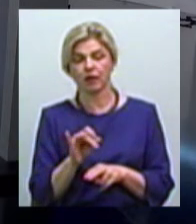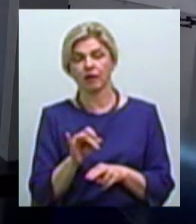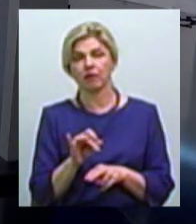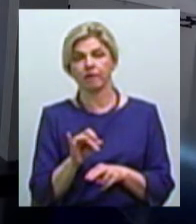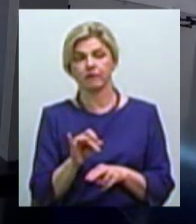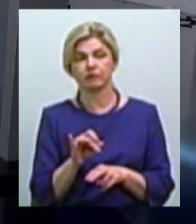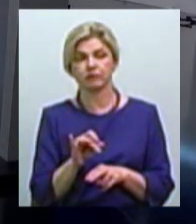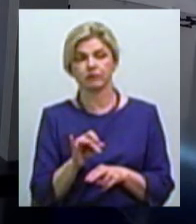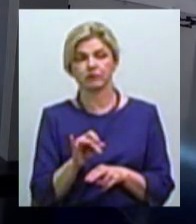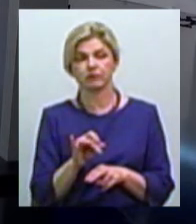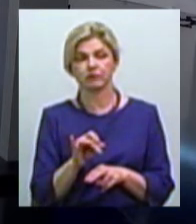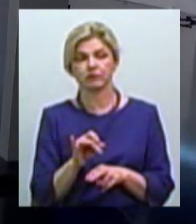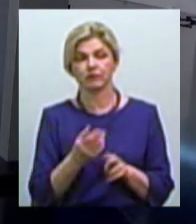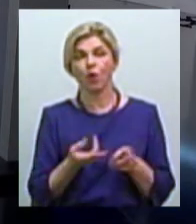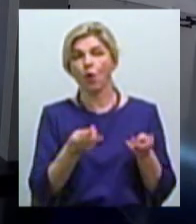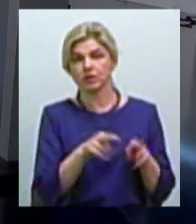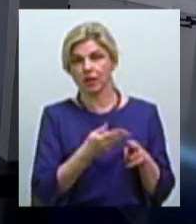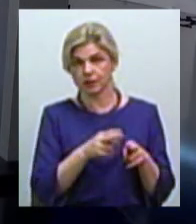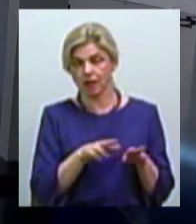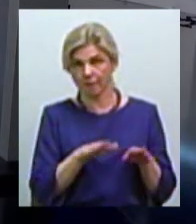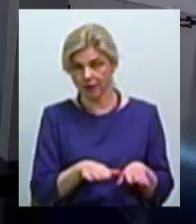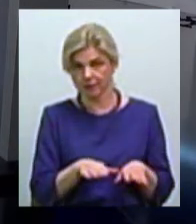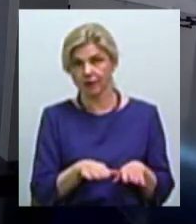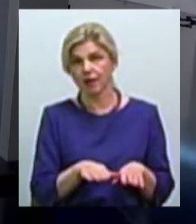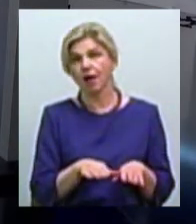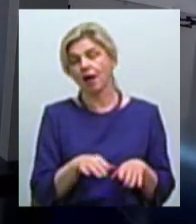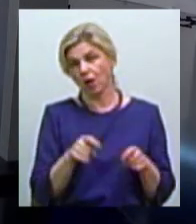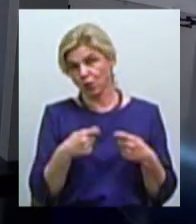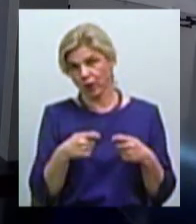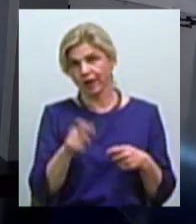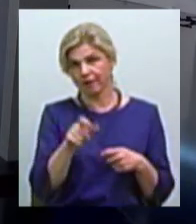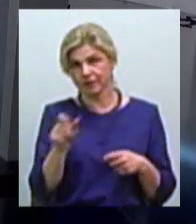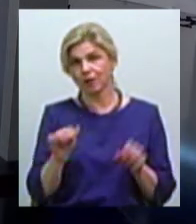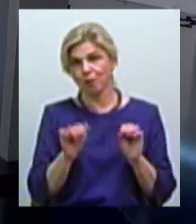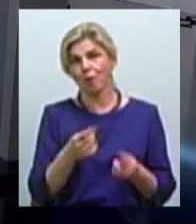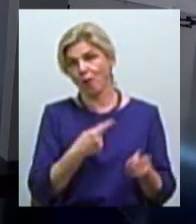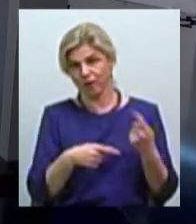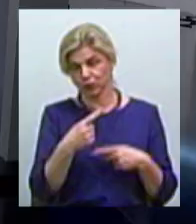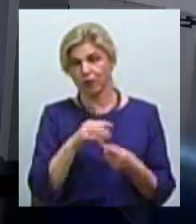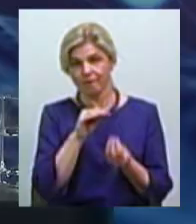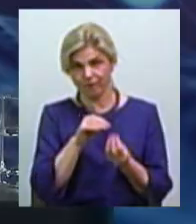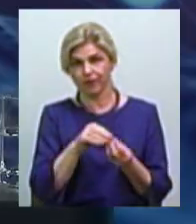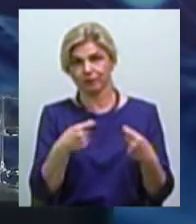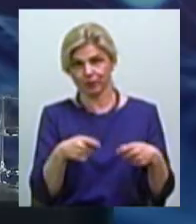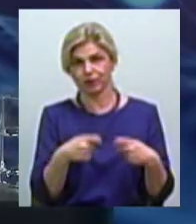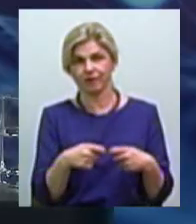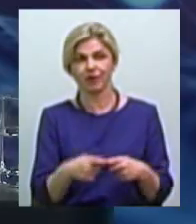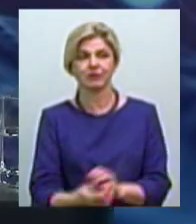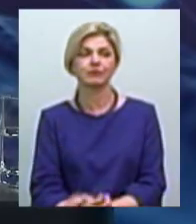ви залишили це місце, і торгівці можуть повернутися і вже